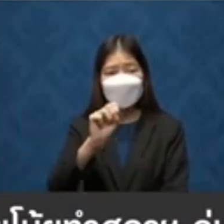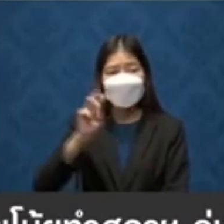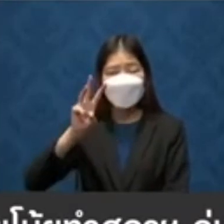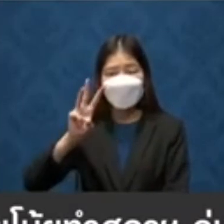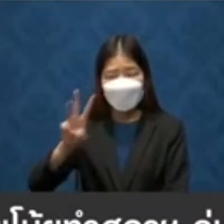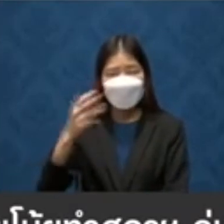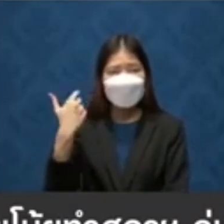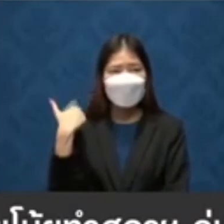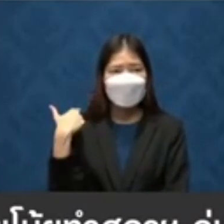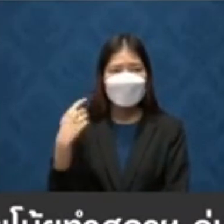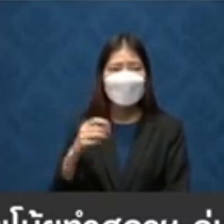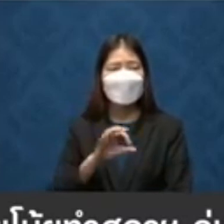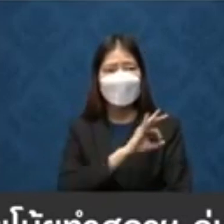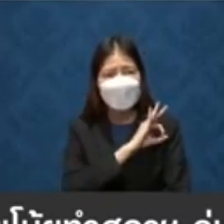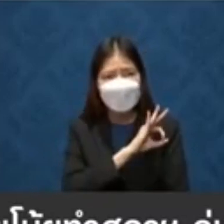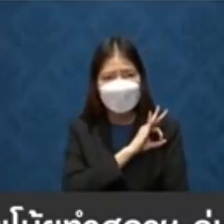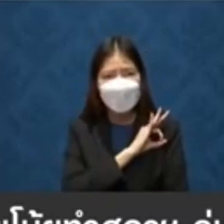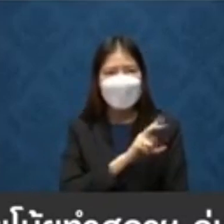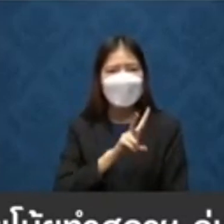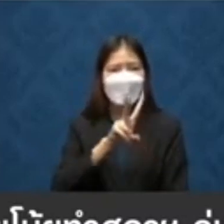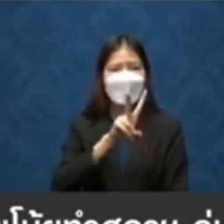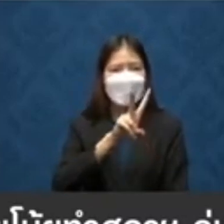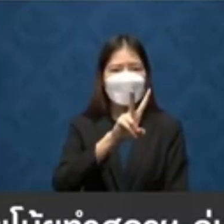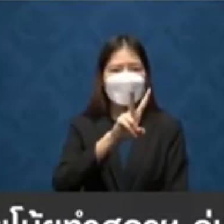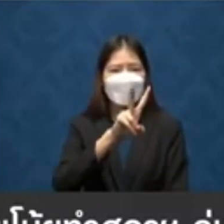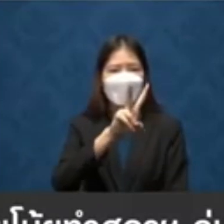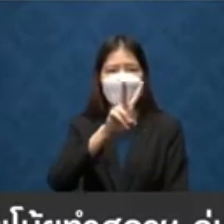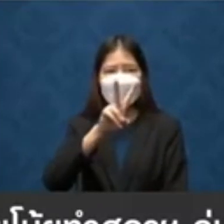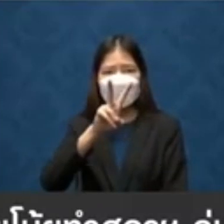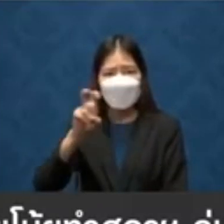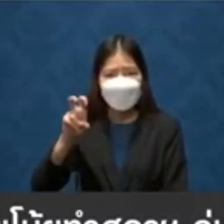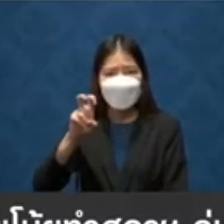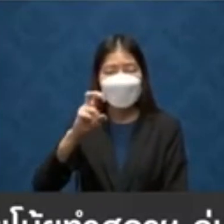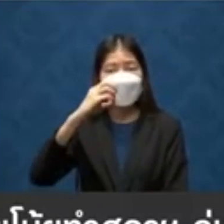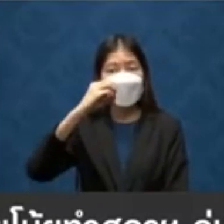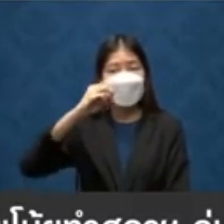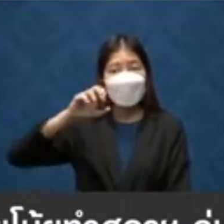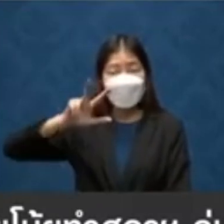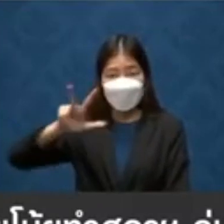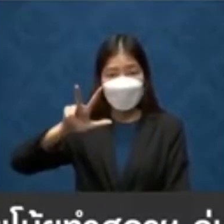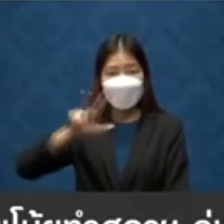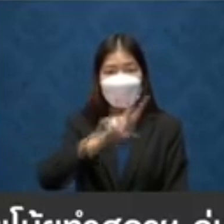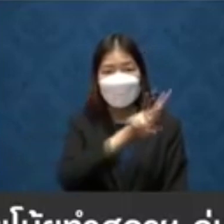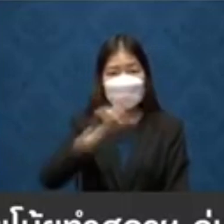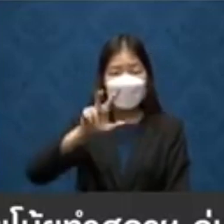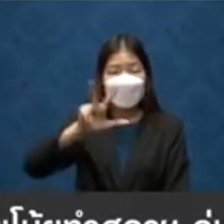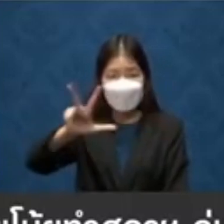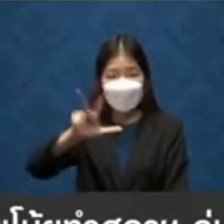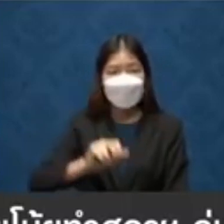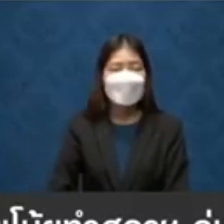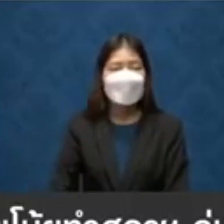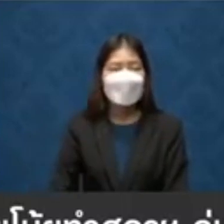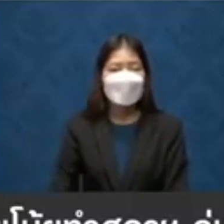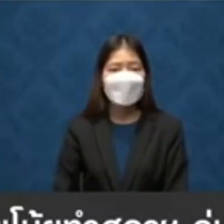10:29นไปทำความเพ็ดเปิดให้เรามติปรากฏว่าที่ประชุมเห็นด้วยกับการแก้ไขมาตรา 8/157ต่อ